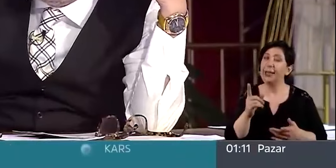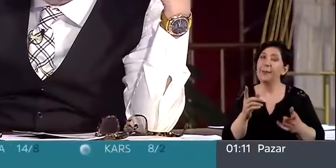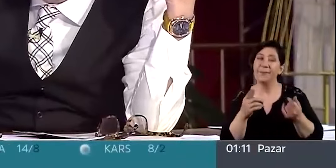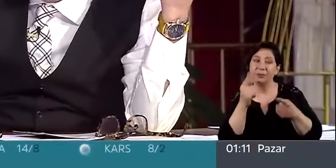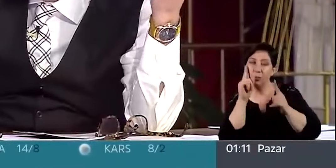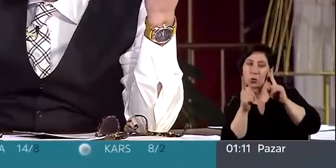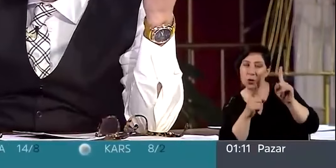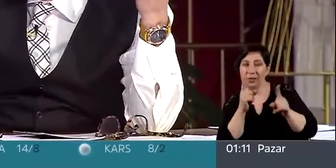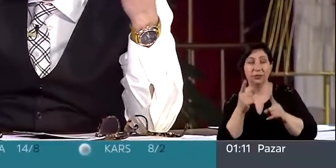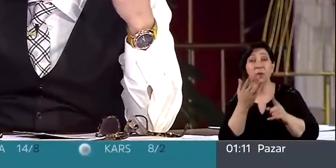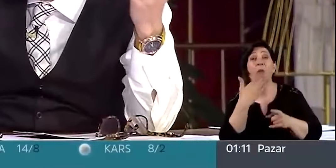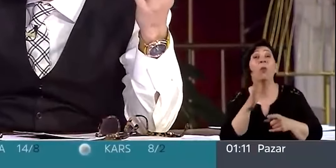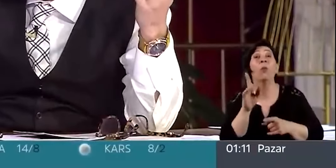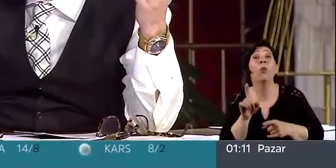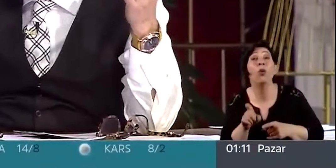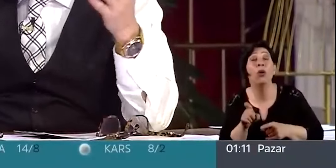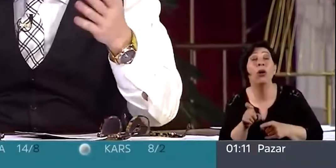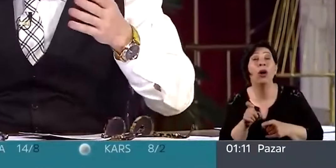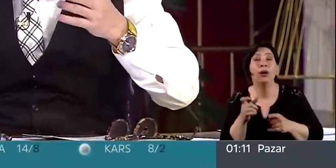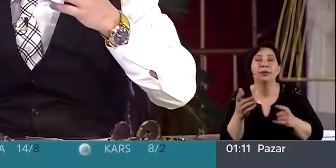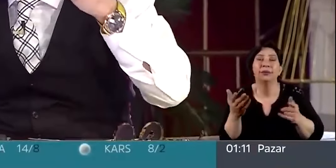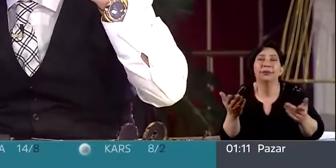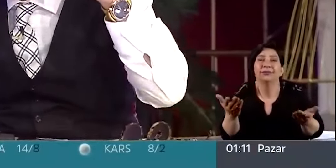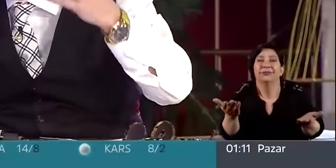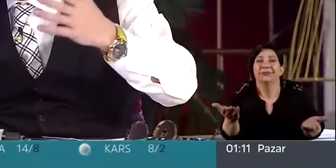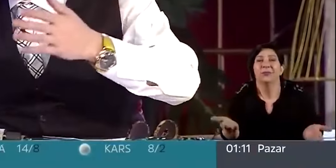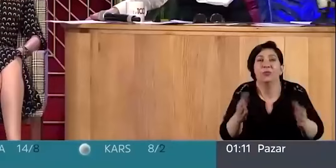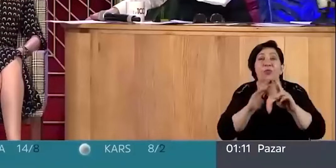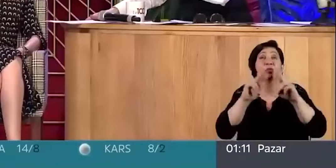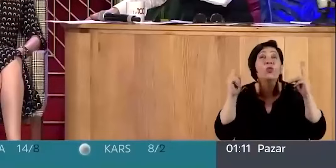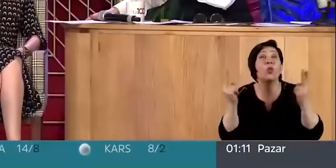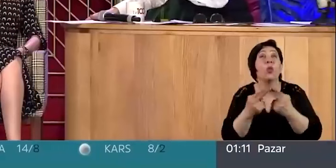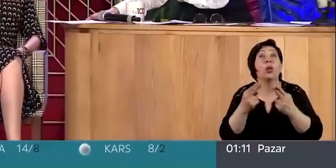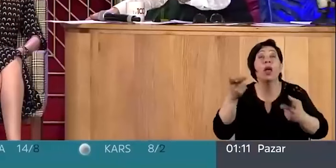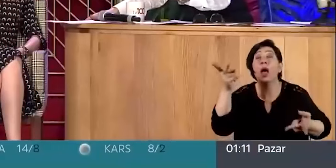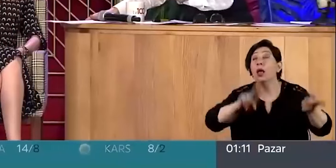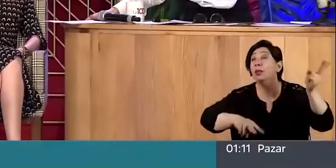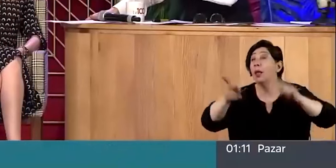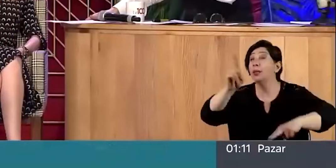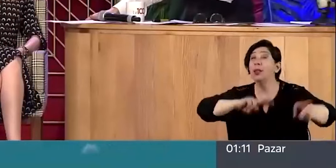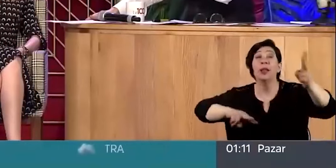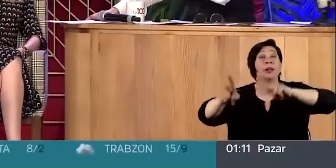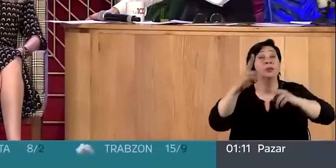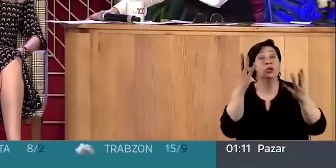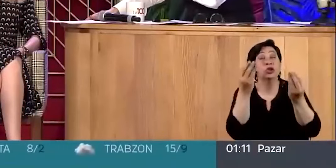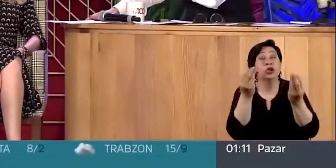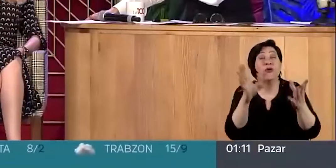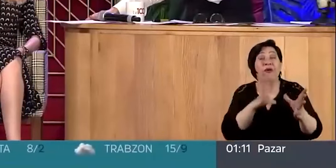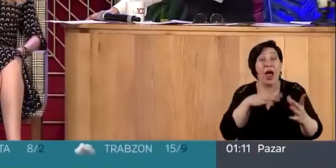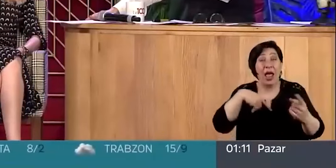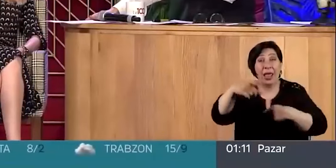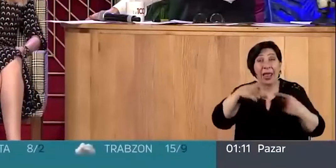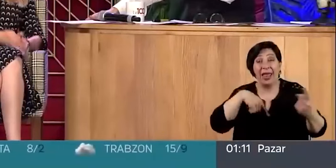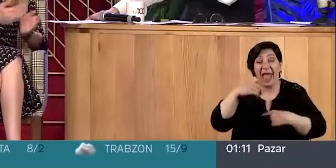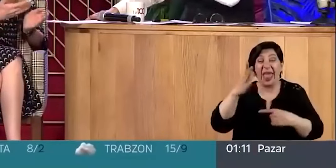Biraz kurnazdır falan filan. Bundan başka yahu bütün dünyada kan gövdeyi götürüyor. İnsanlar